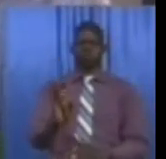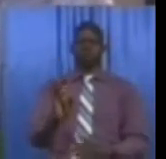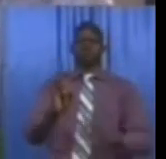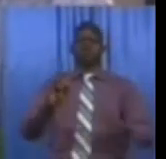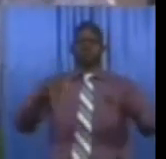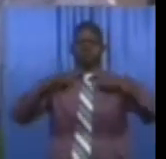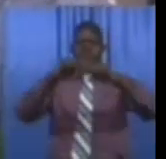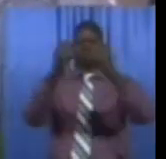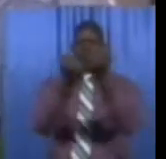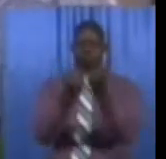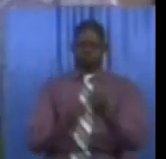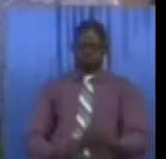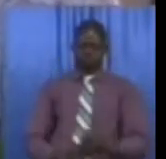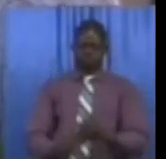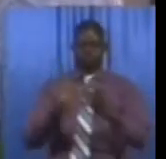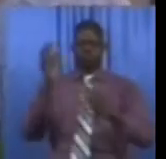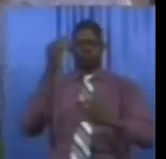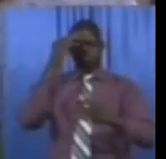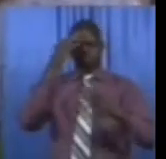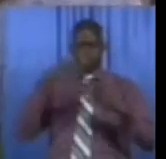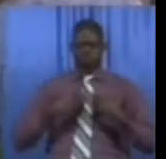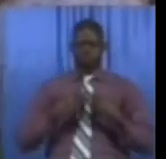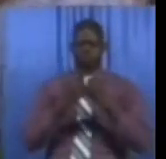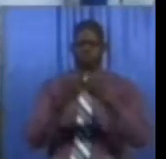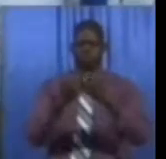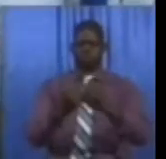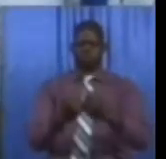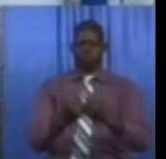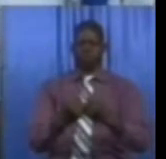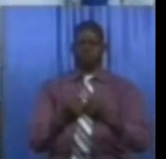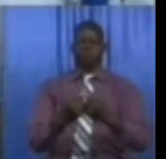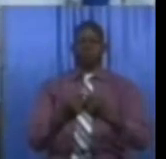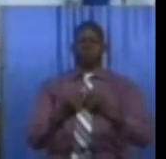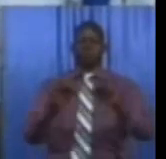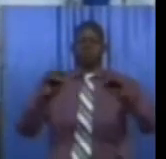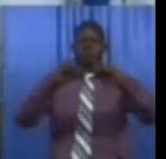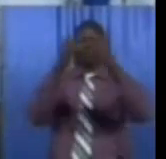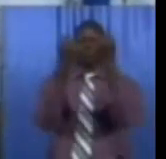1996, Jipaigo soutient le ministère de la Santé et